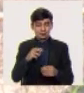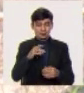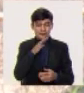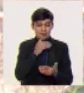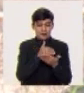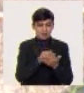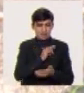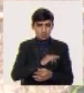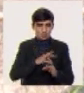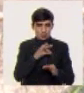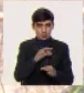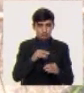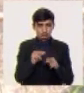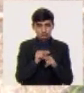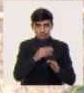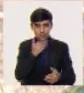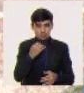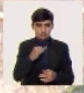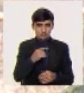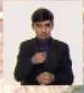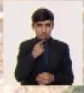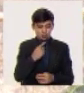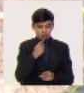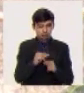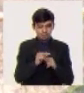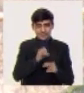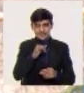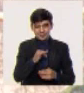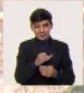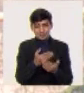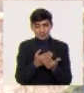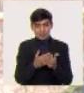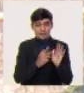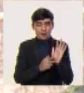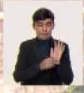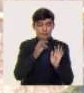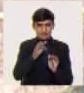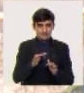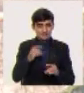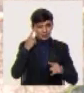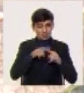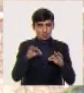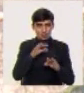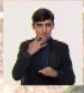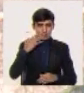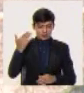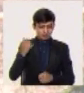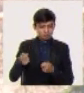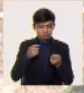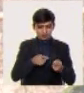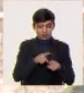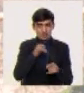решив монтажные работы a big сложные и чем более где-то 80 процентов оборудования ты не за рубежа идет